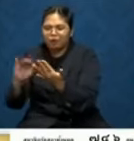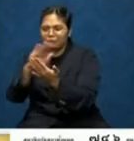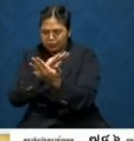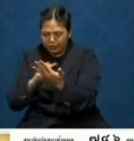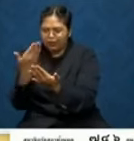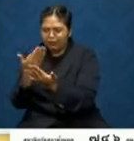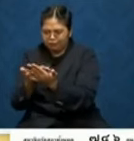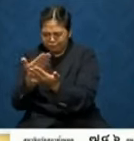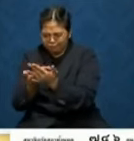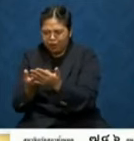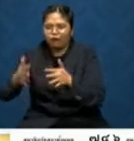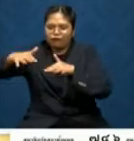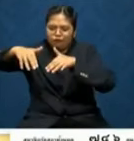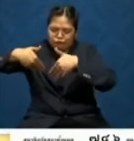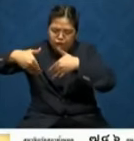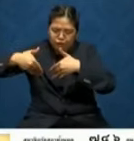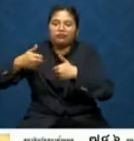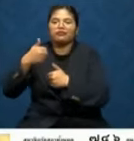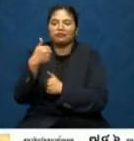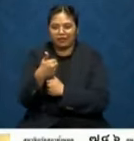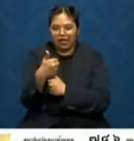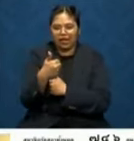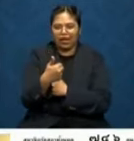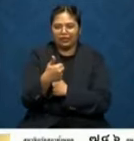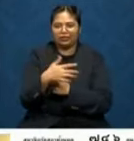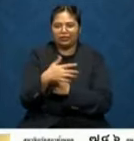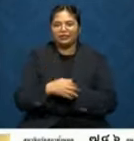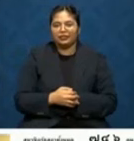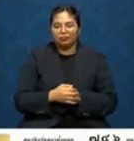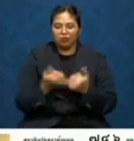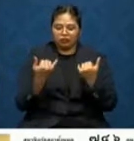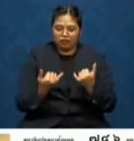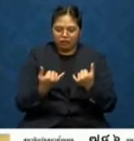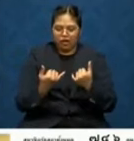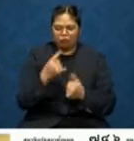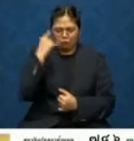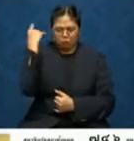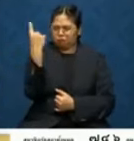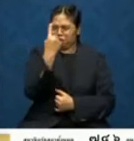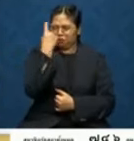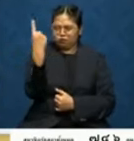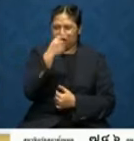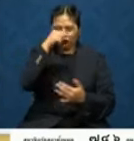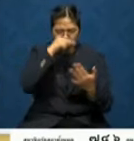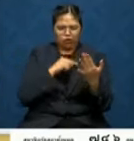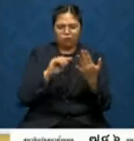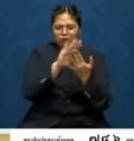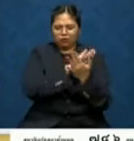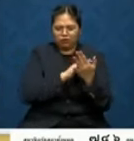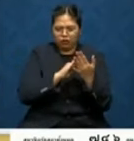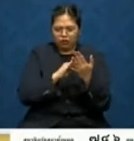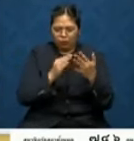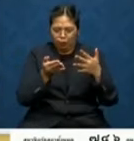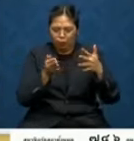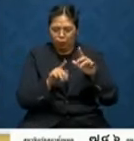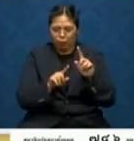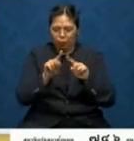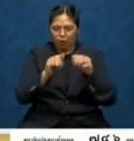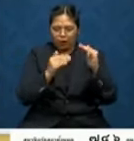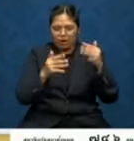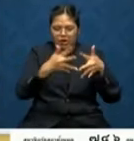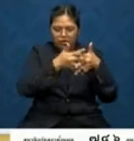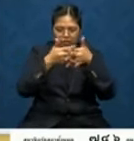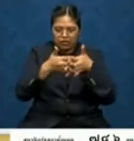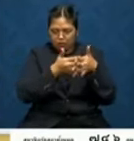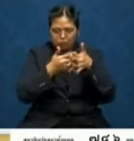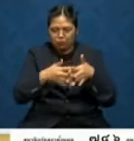จทางซอฟต์พาวเวอร์ประเทศหนึ่งเหมือนกับที่เราเป็นมหาอำนาจทางการท่องเที่ยวเทียบเท่ากับสหรัฐอเมริกาอังกฤษฝรั่งเศสญี่